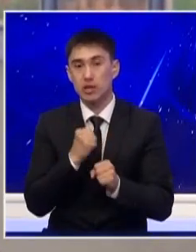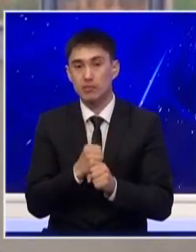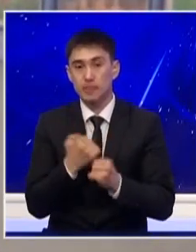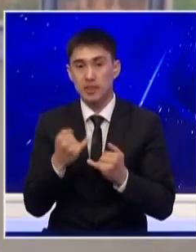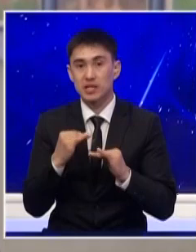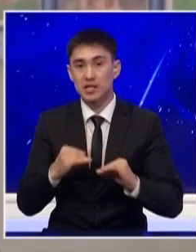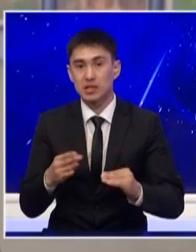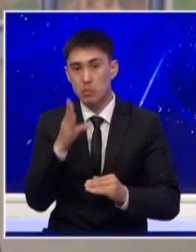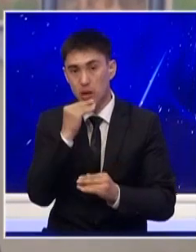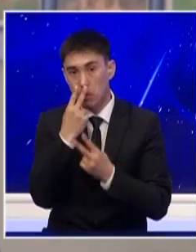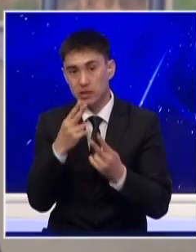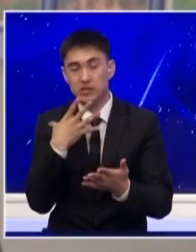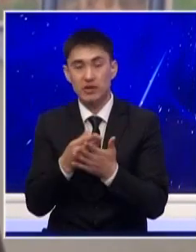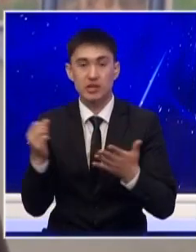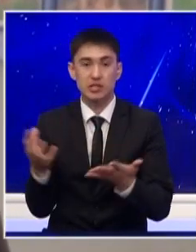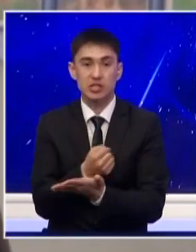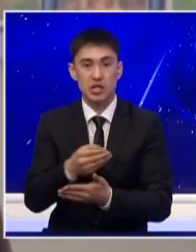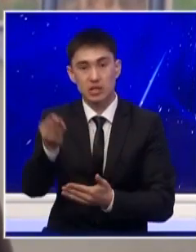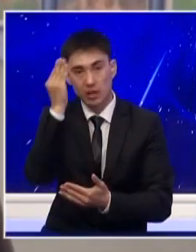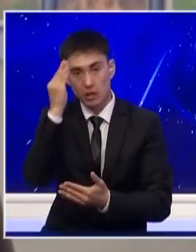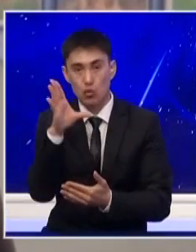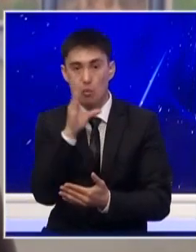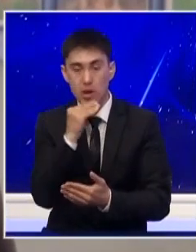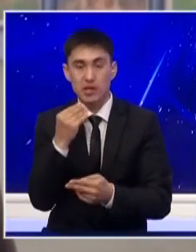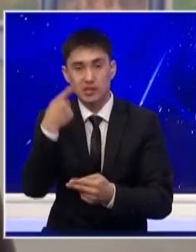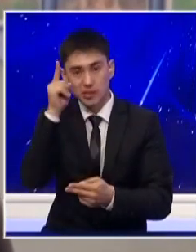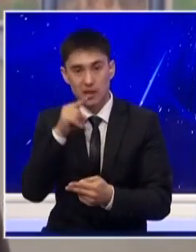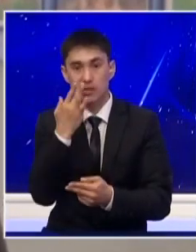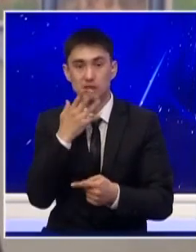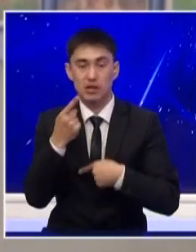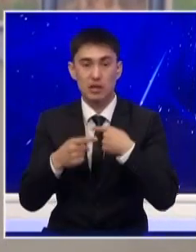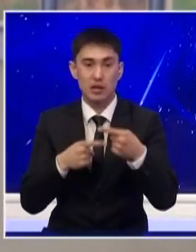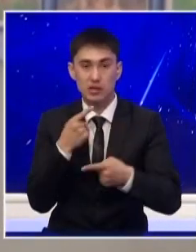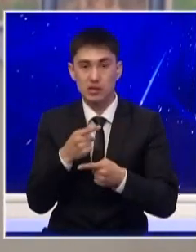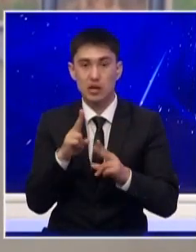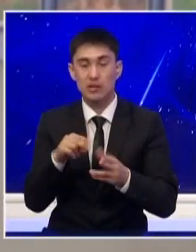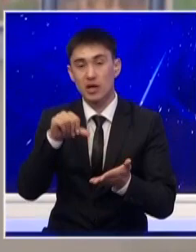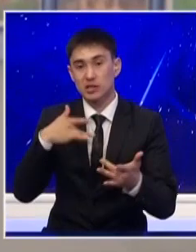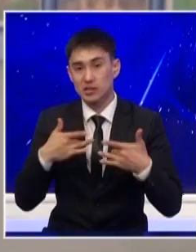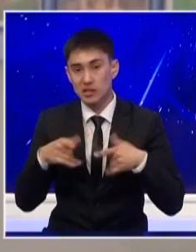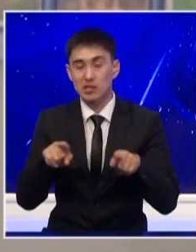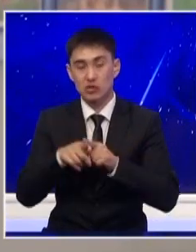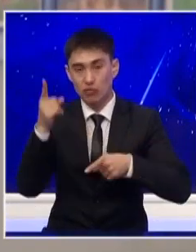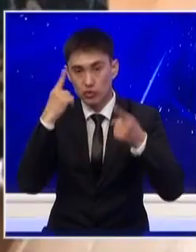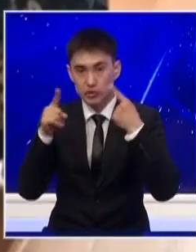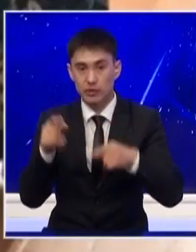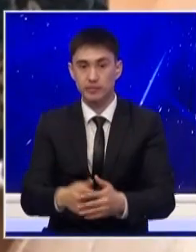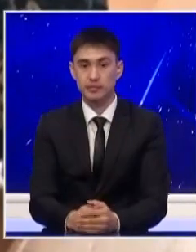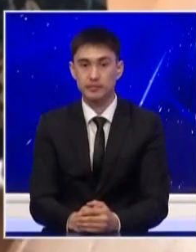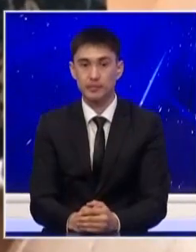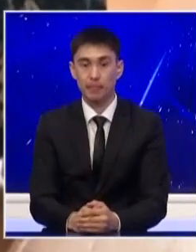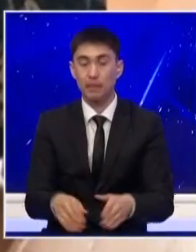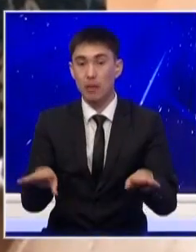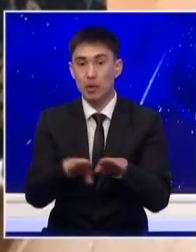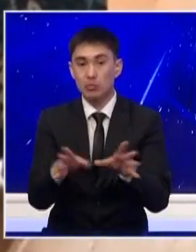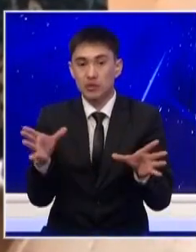наши ребята смогли показать свои достижения, таланты и умения, знания национальных традиций как на сцене, так и в творчестве. Подобная